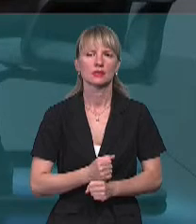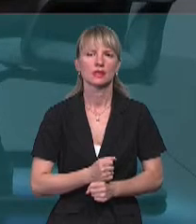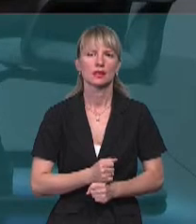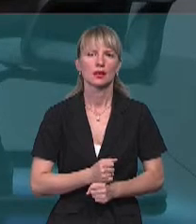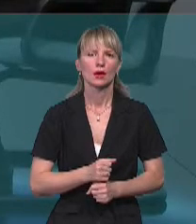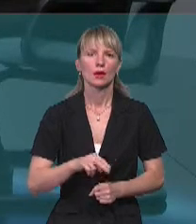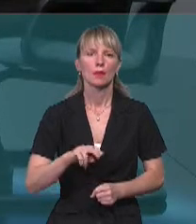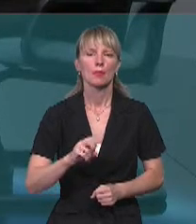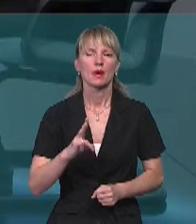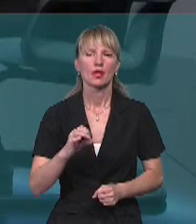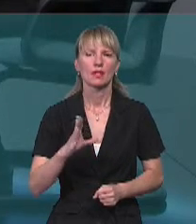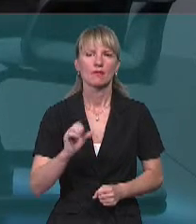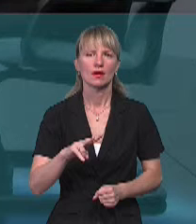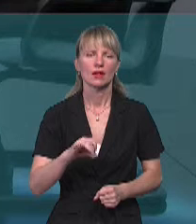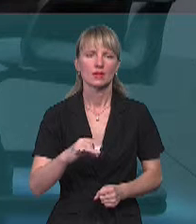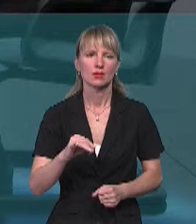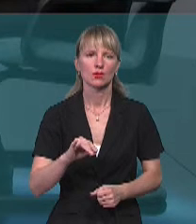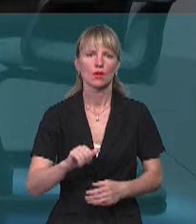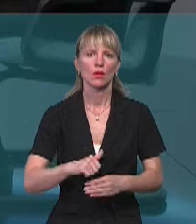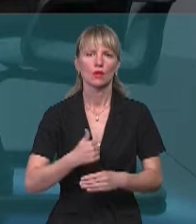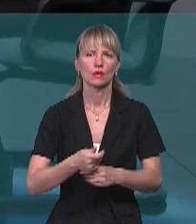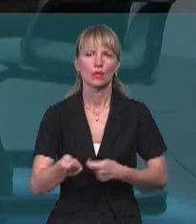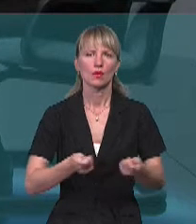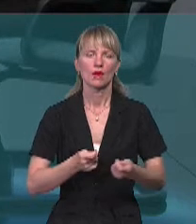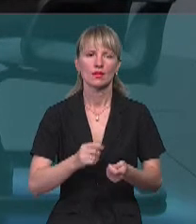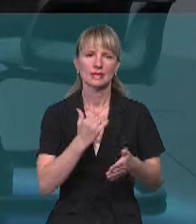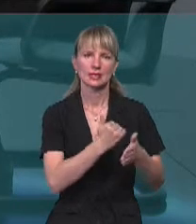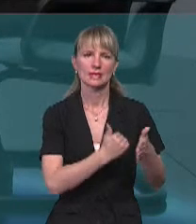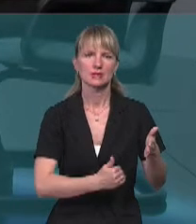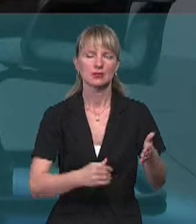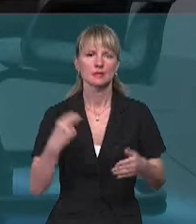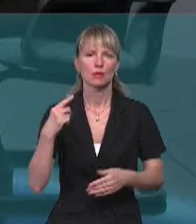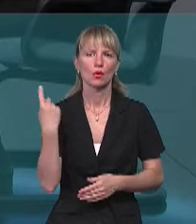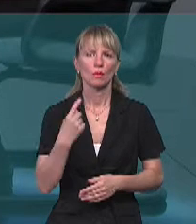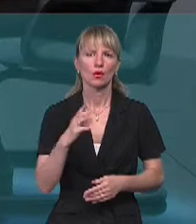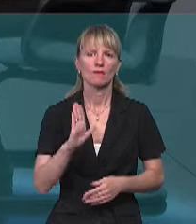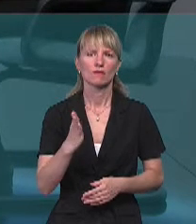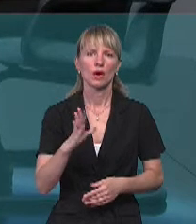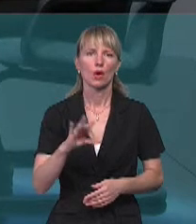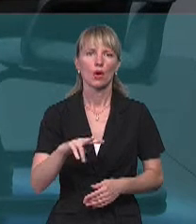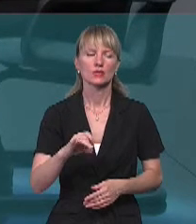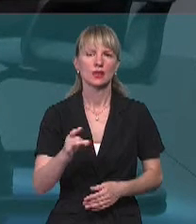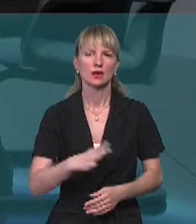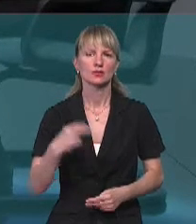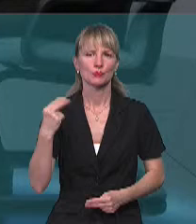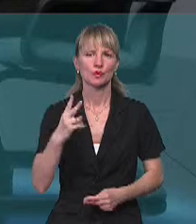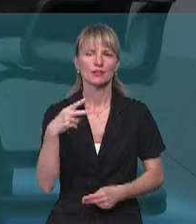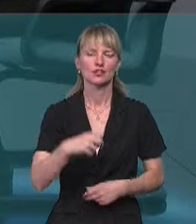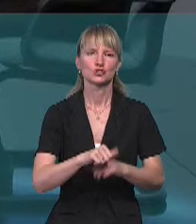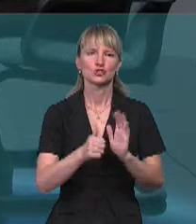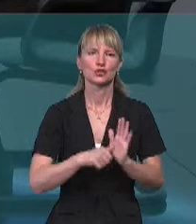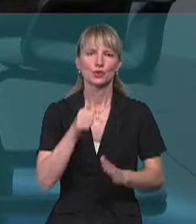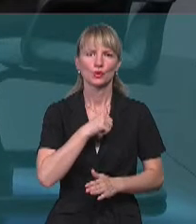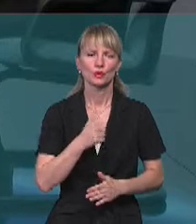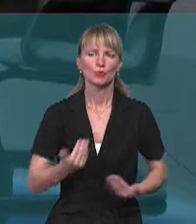Пані Олеся, згідно із інформацією Головного управління статистики Запорізької області, в Олександрівському районі на Запоріжжя у 2016 році